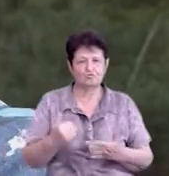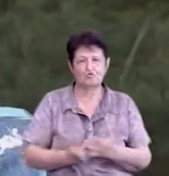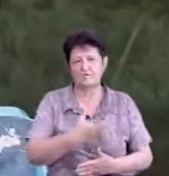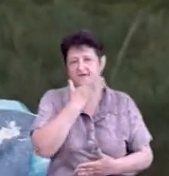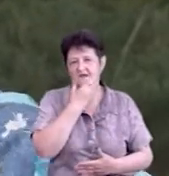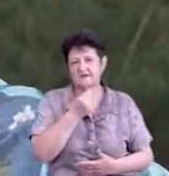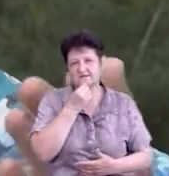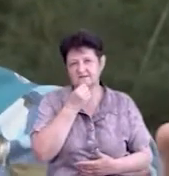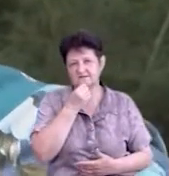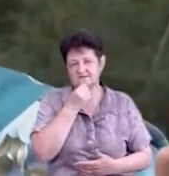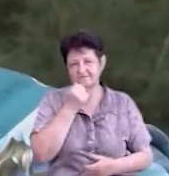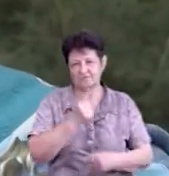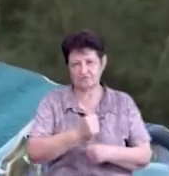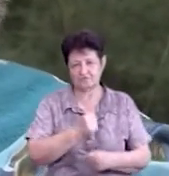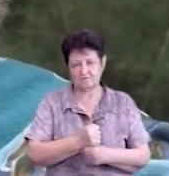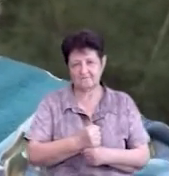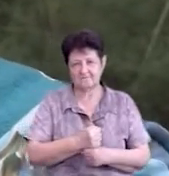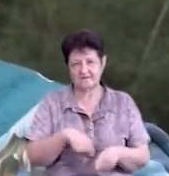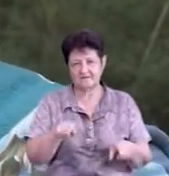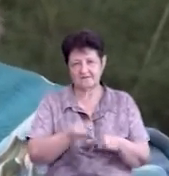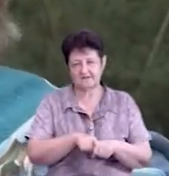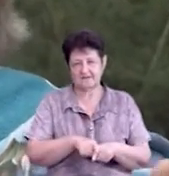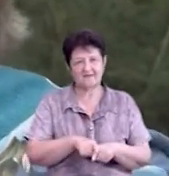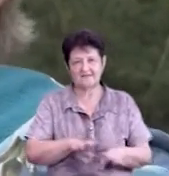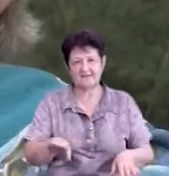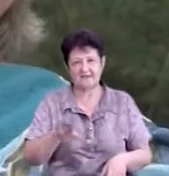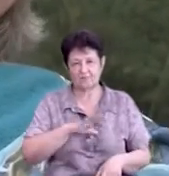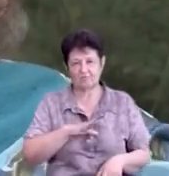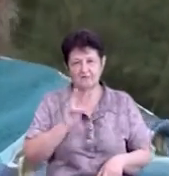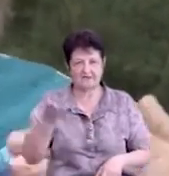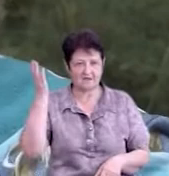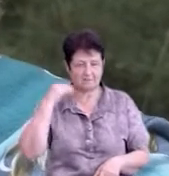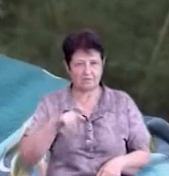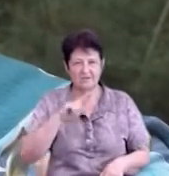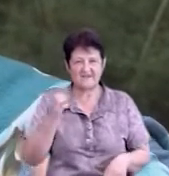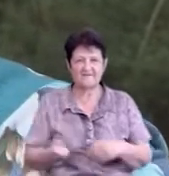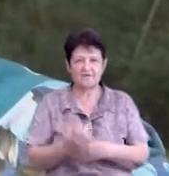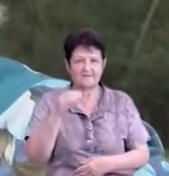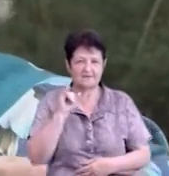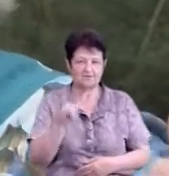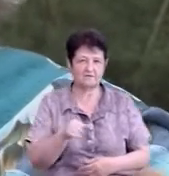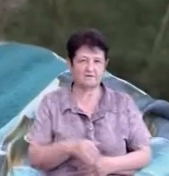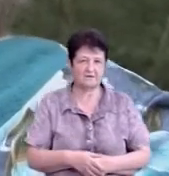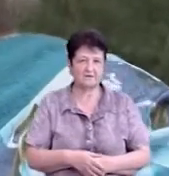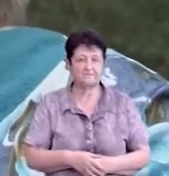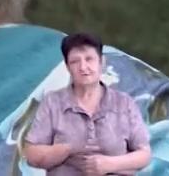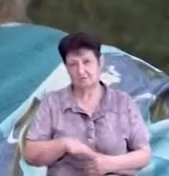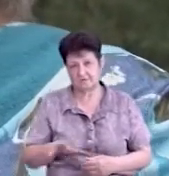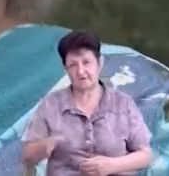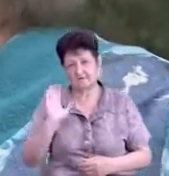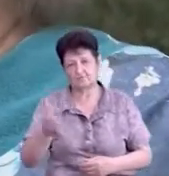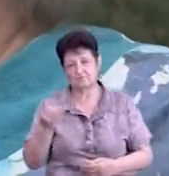гарно зроблені, не такі облупщені, як були, то і фонтани з них, водичка буде бігти, то дітям буде,